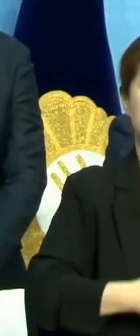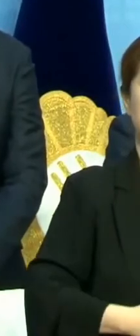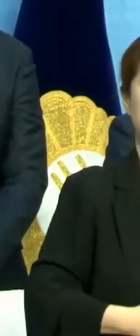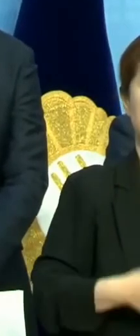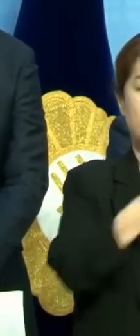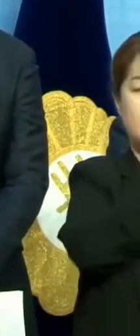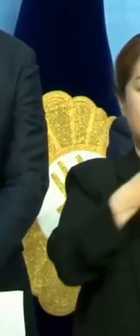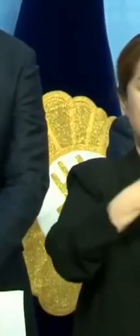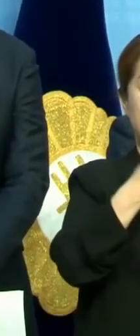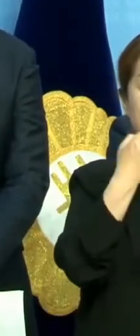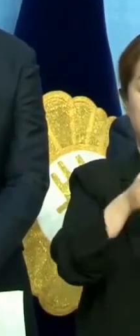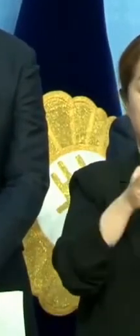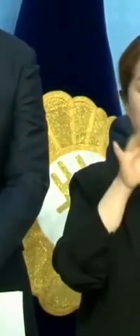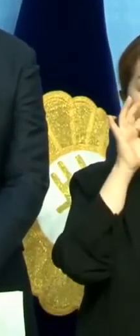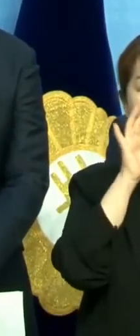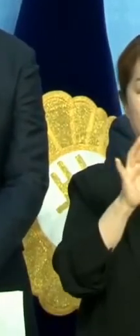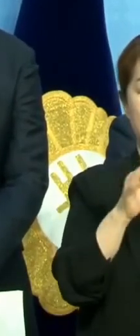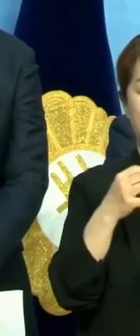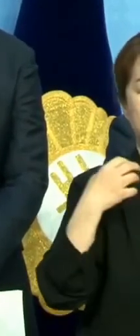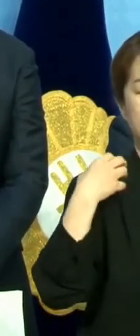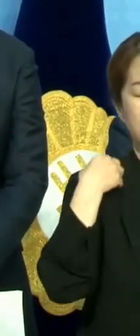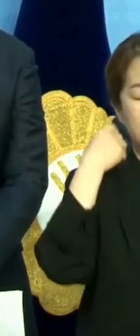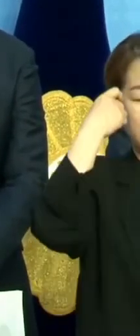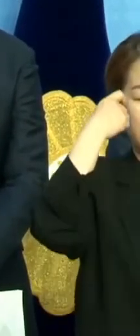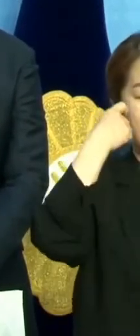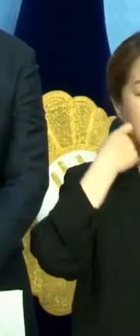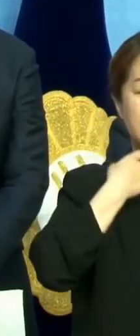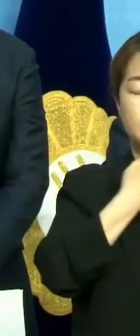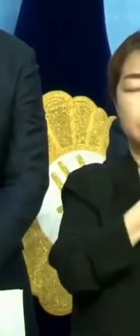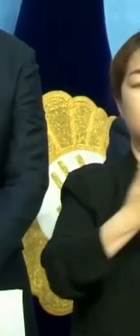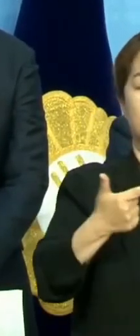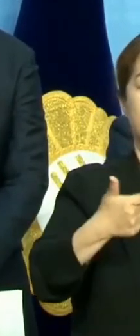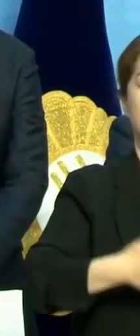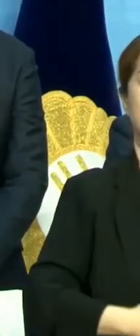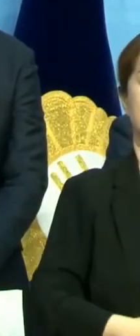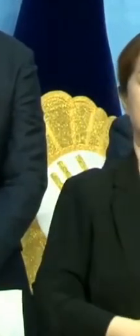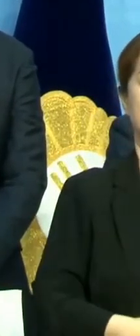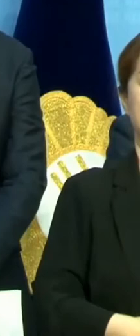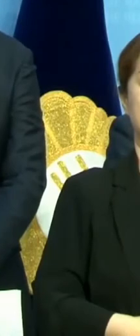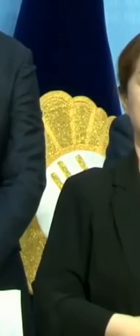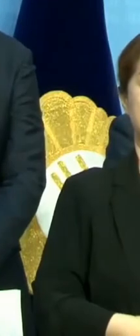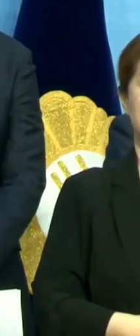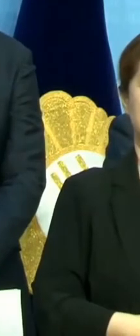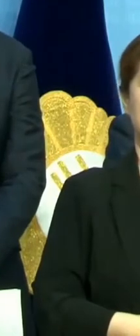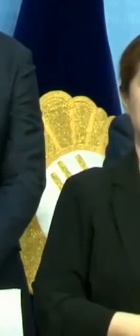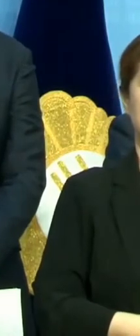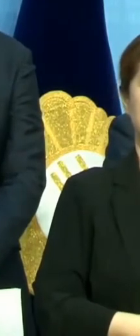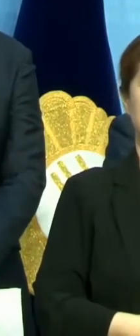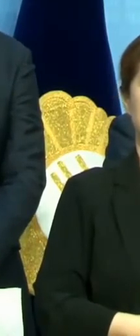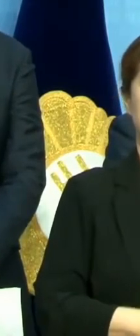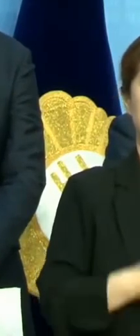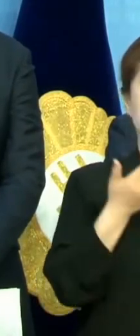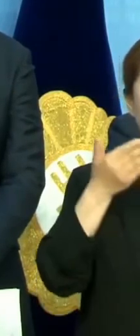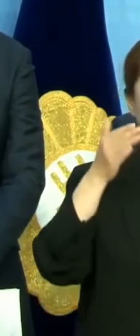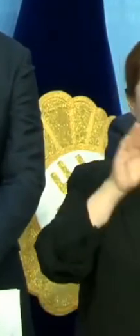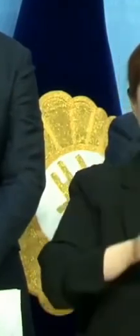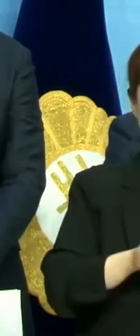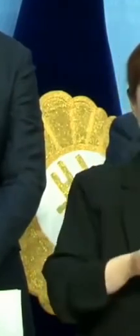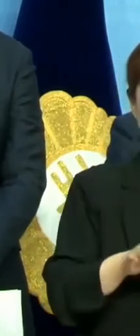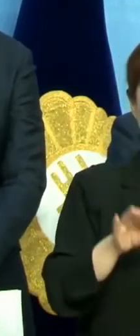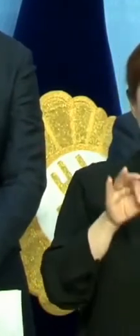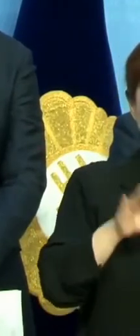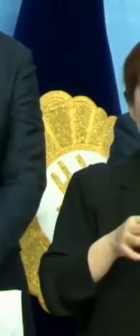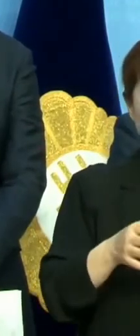첫 딸이다 보니까 그런 책임감도 굉장히 컸던 아이였습니다. 근데